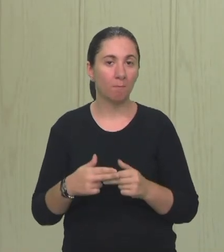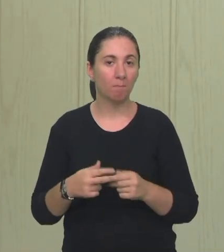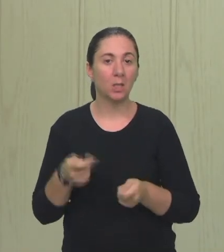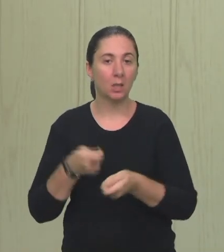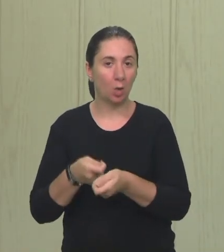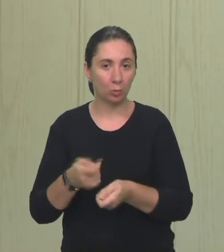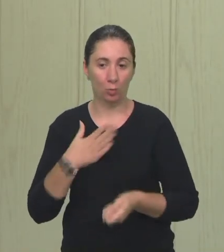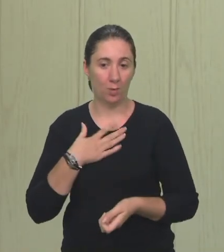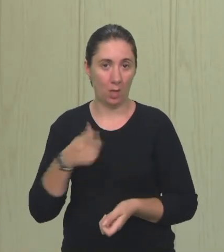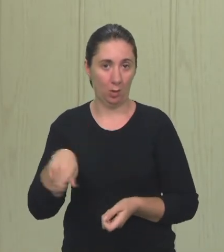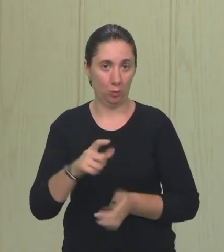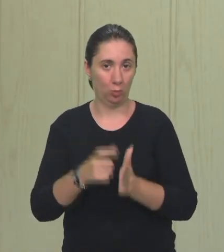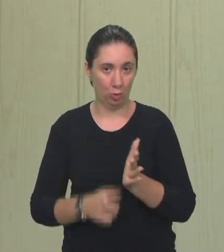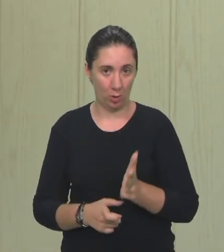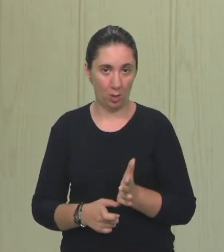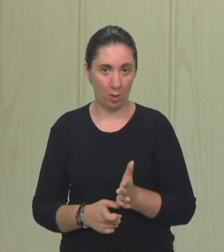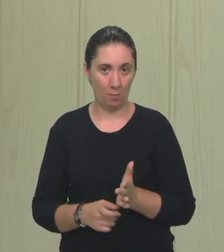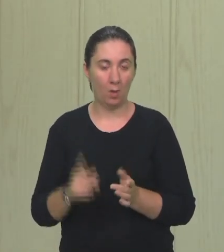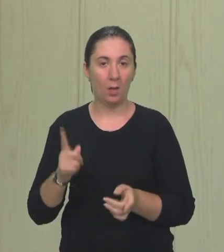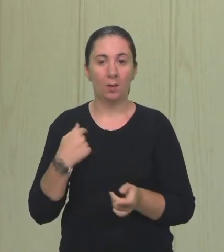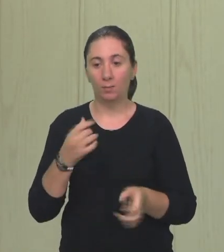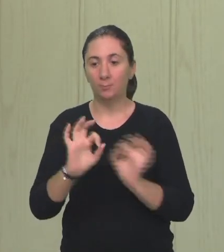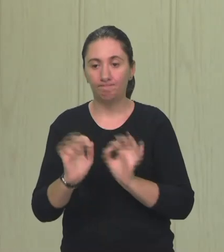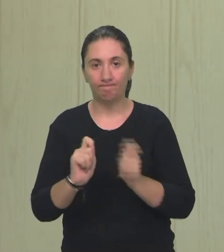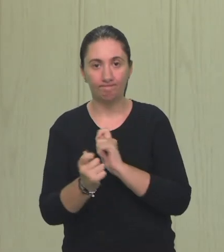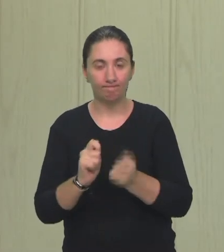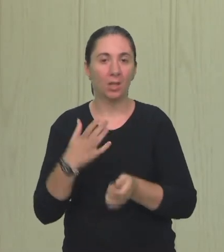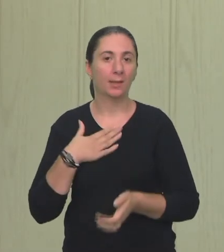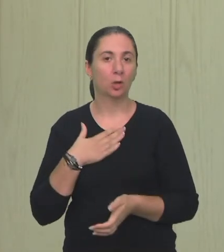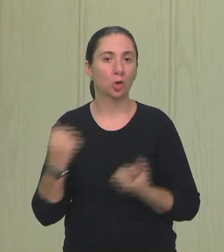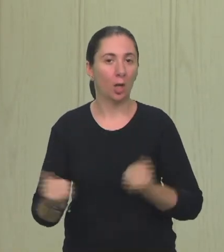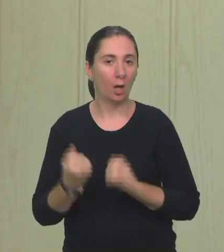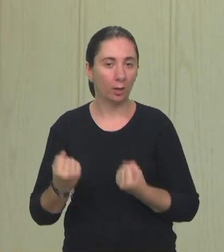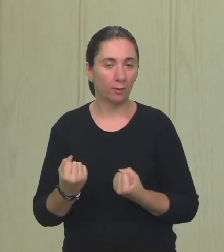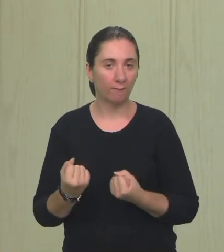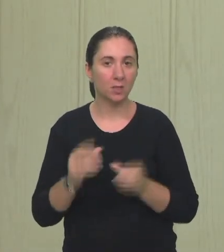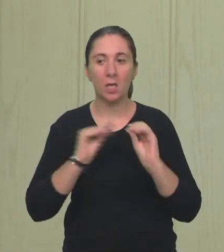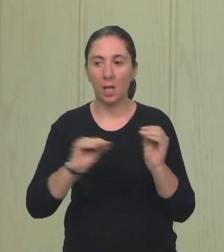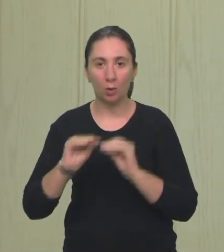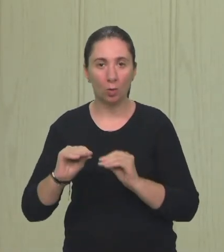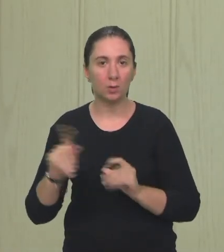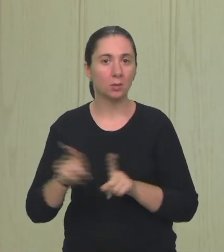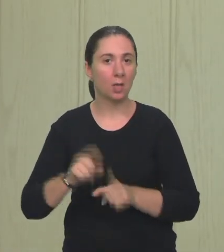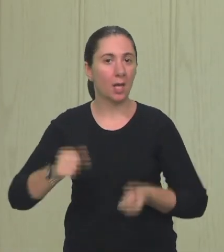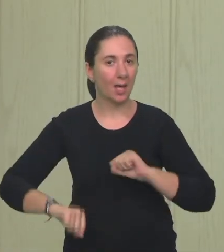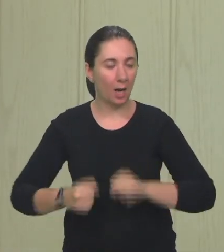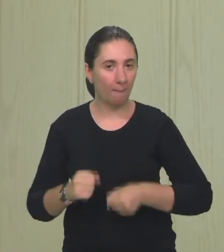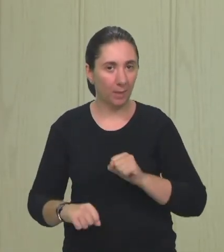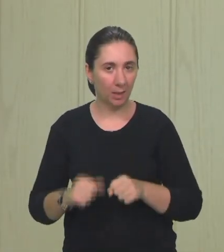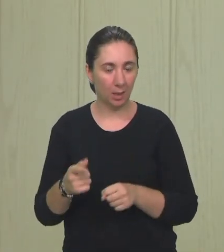usluzi našim članovima, samim time prilagođavamo naše i aktivnosti, što edukacijske ili rehabilitacijske